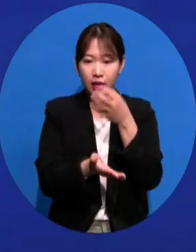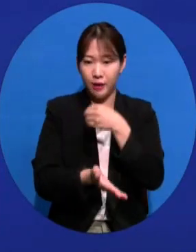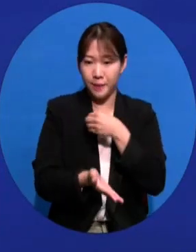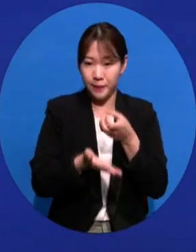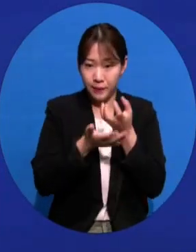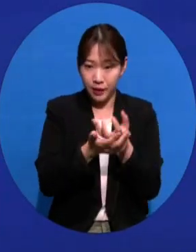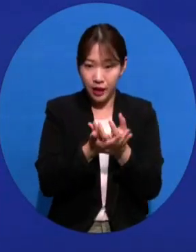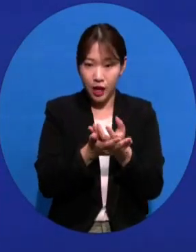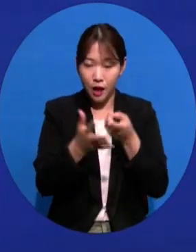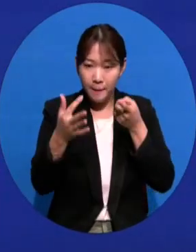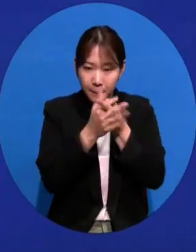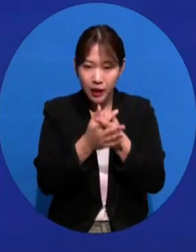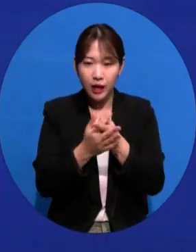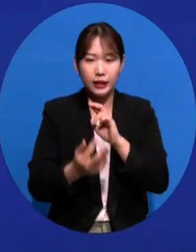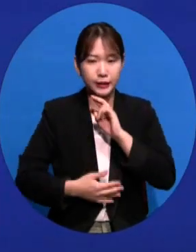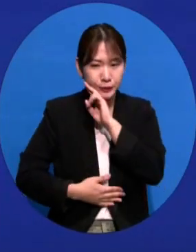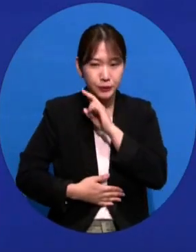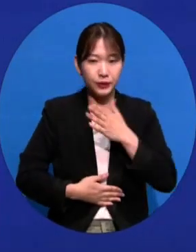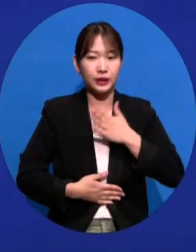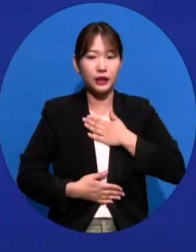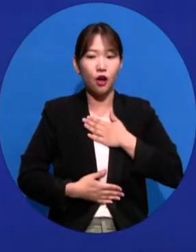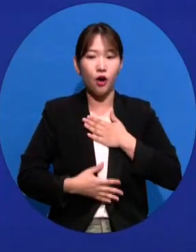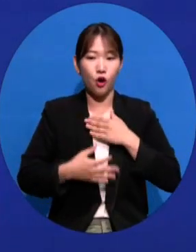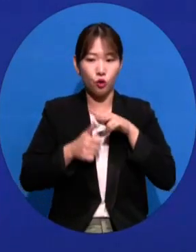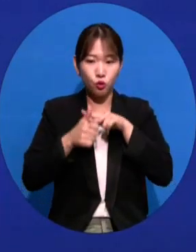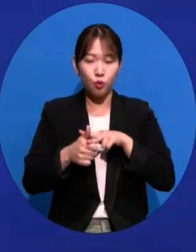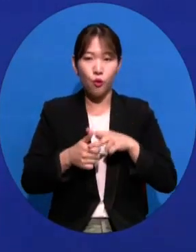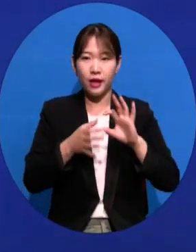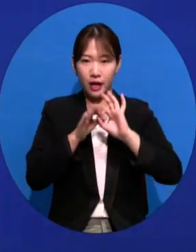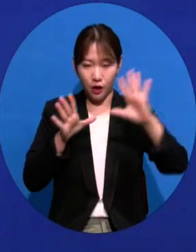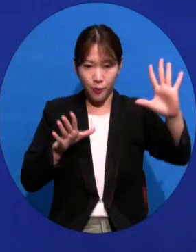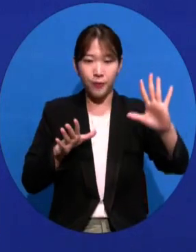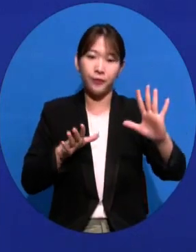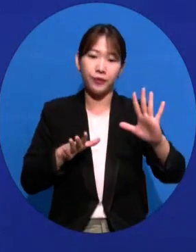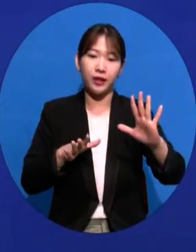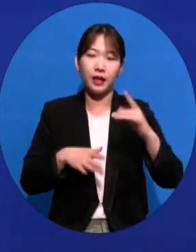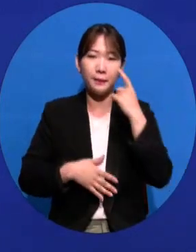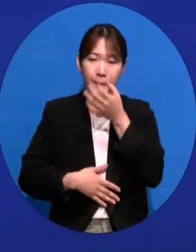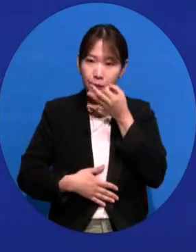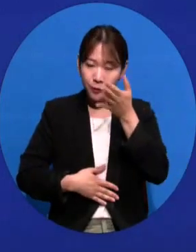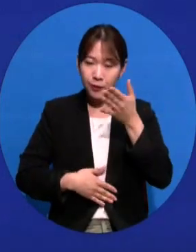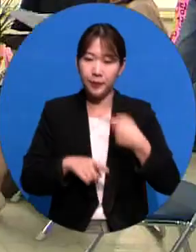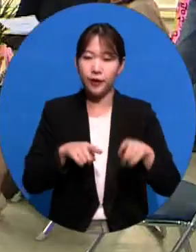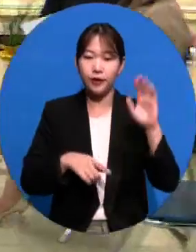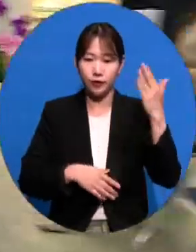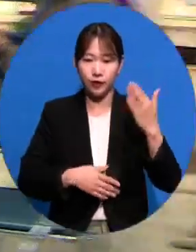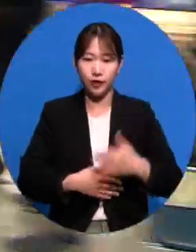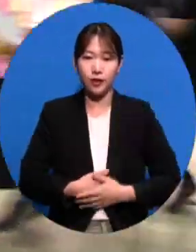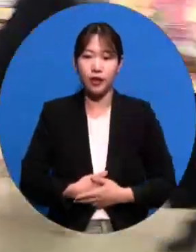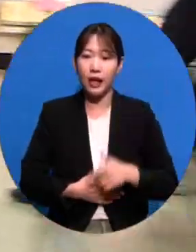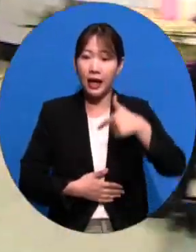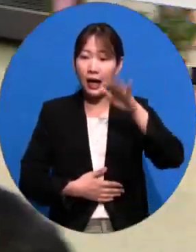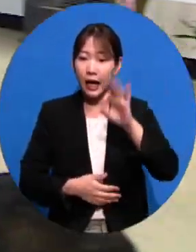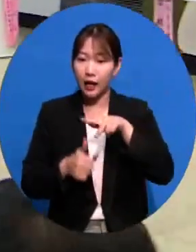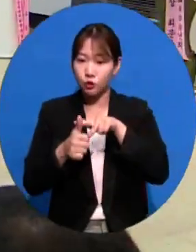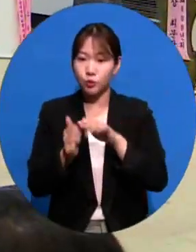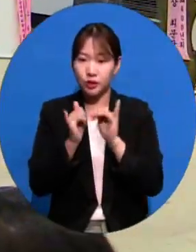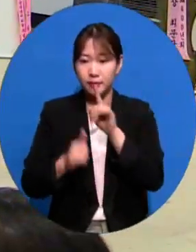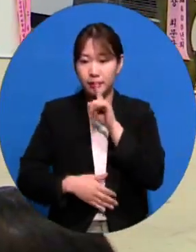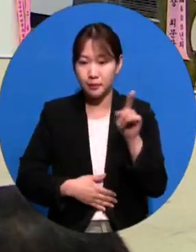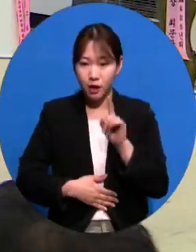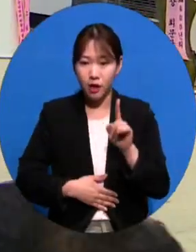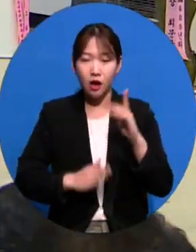의혹과 김종식 후보가 무관하다는 점을 방증하는 것이라고 판단됩니다. 강성희 예비